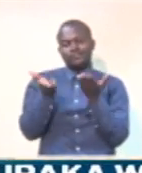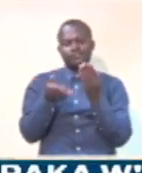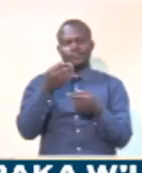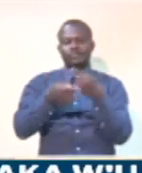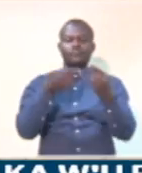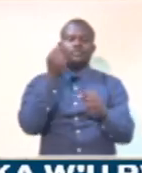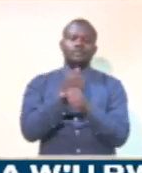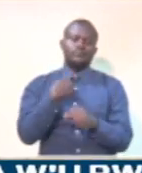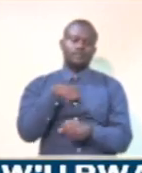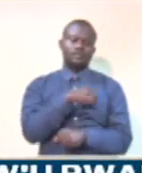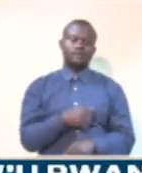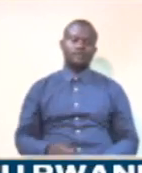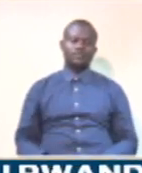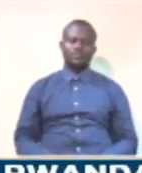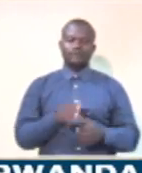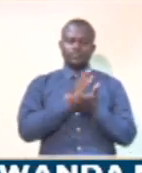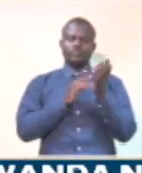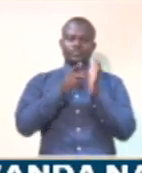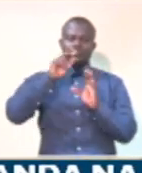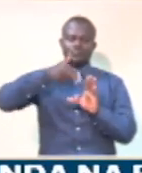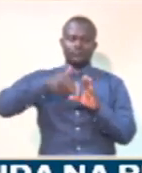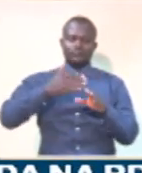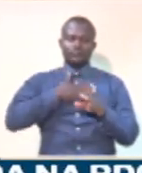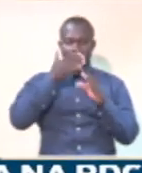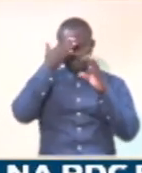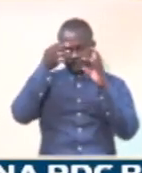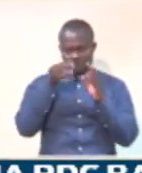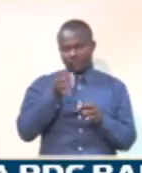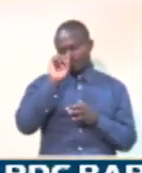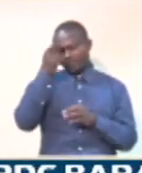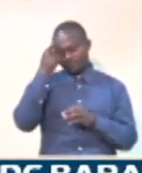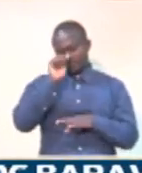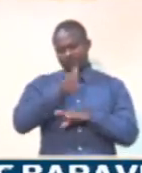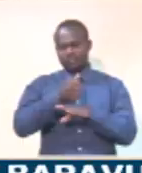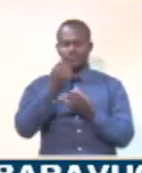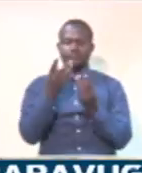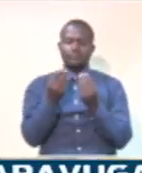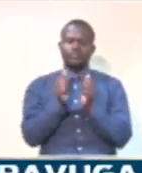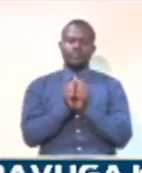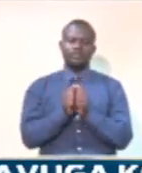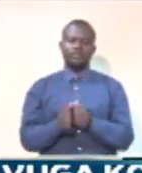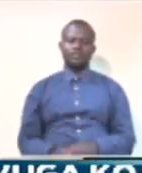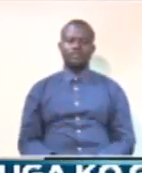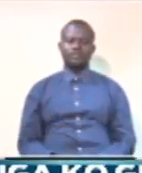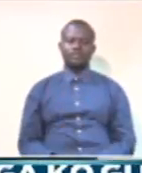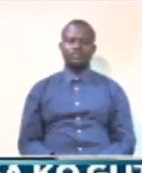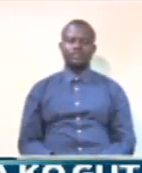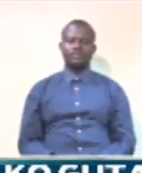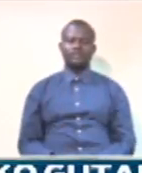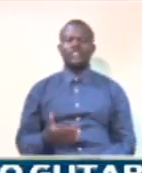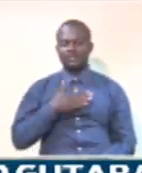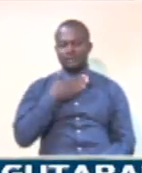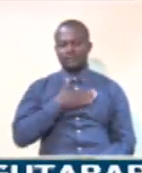dukomeza akazi. Bamwe baguzi ba lisansi na mazutu bishimiye iki cyemezo leta n'abacuruzi bafashe cyo kuborohereza. Tubyakiriye